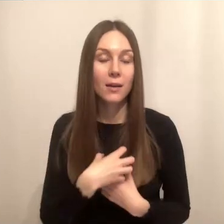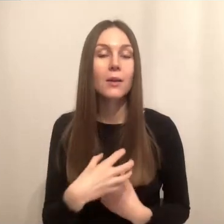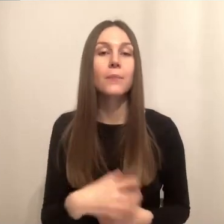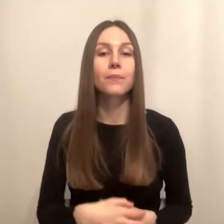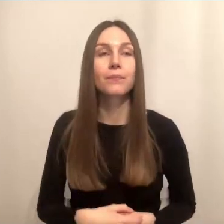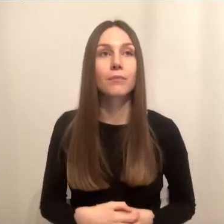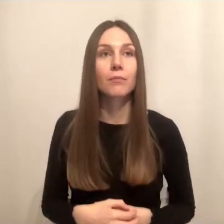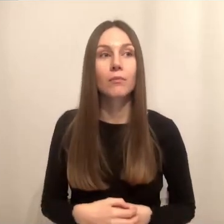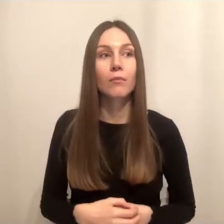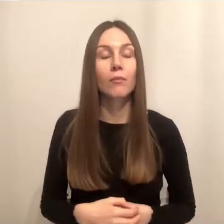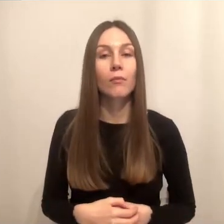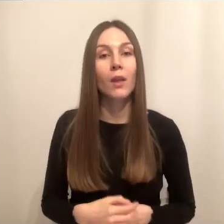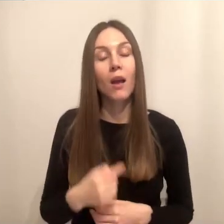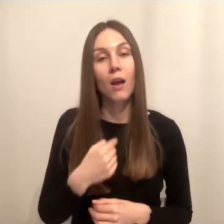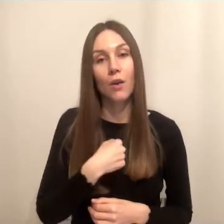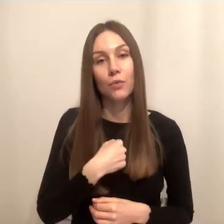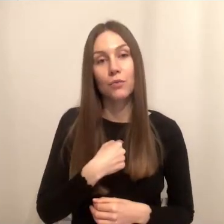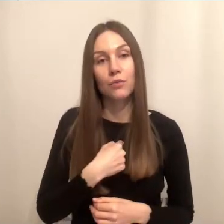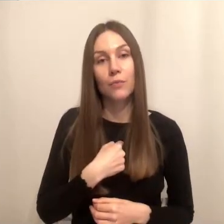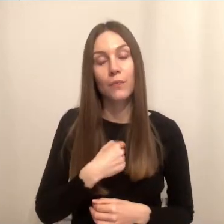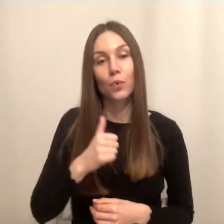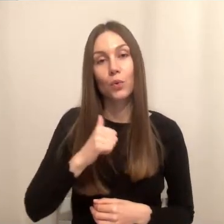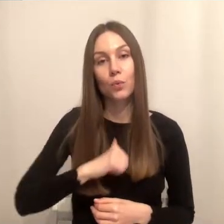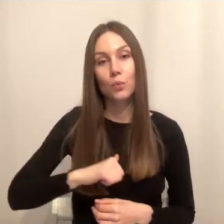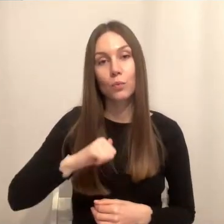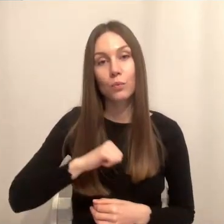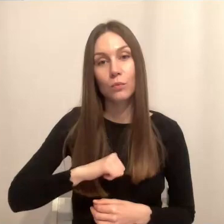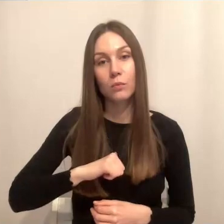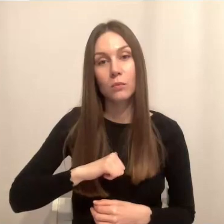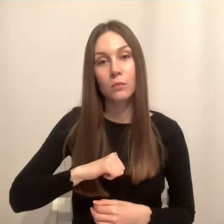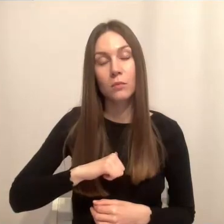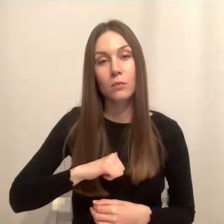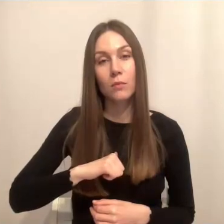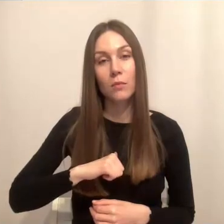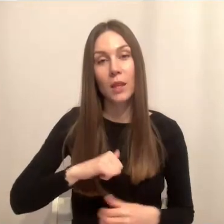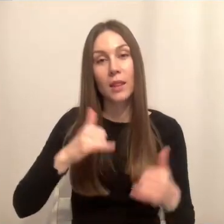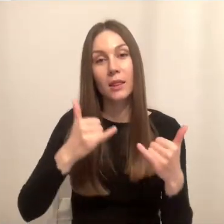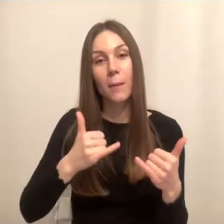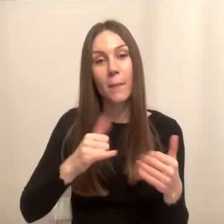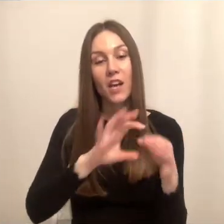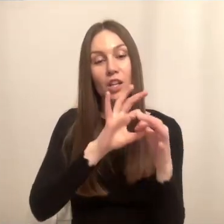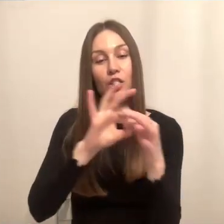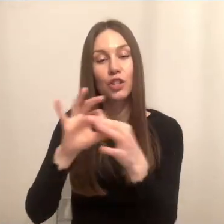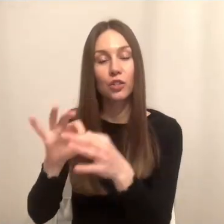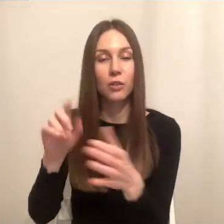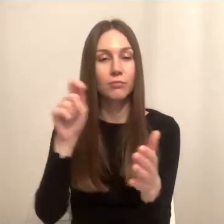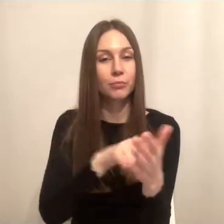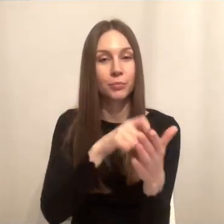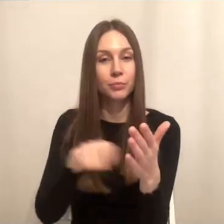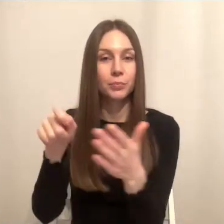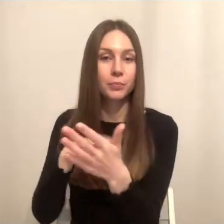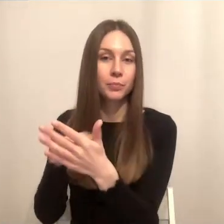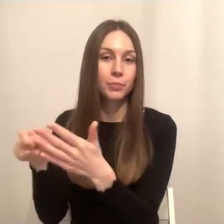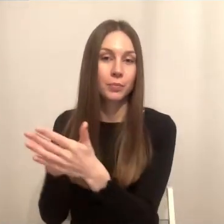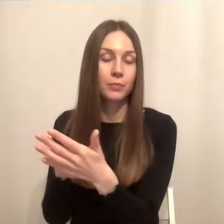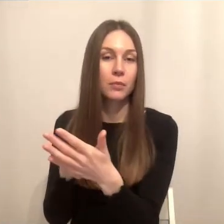Tikriausiai aš tas žmogus, kuris išbraukyčiau visiškai dabartinius visus ryšius, kurie yra nusistovėję